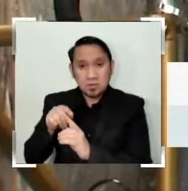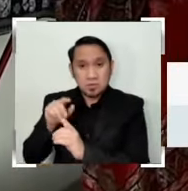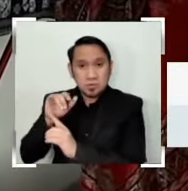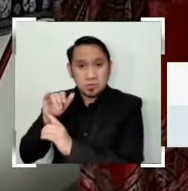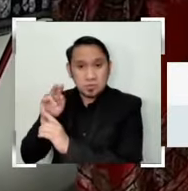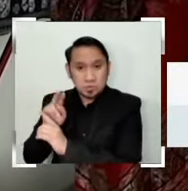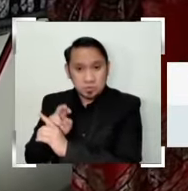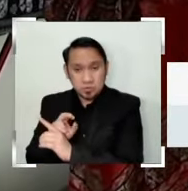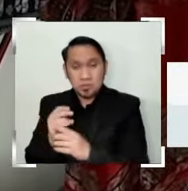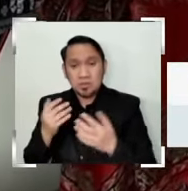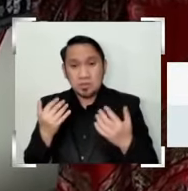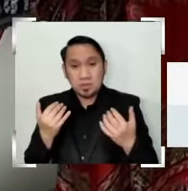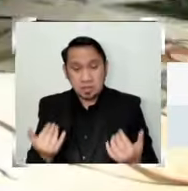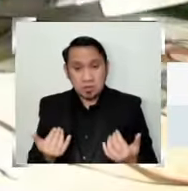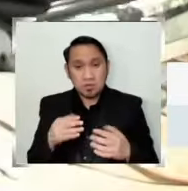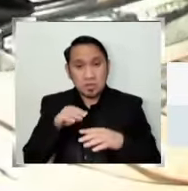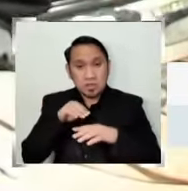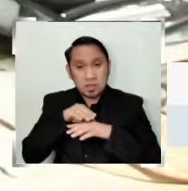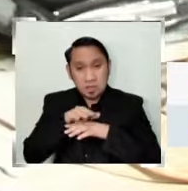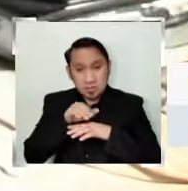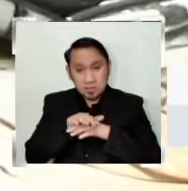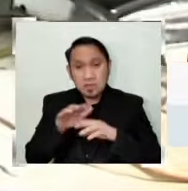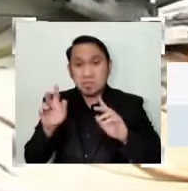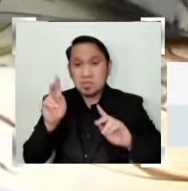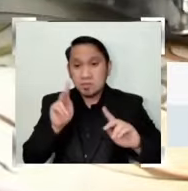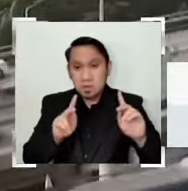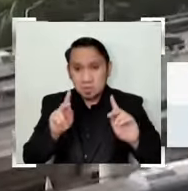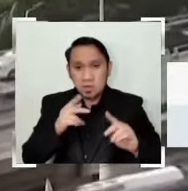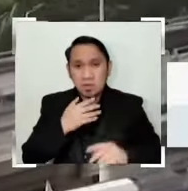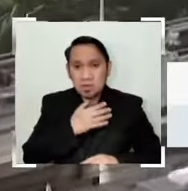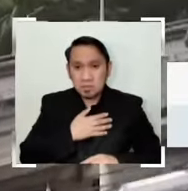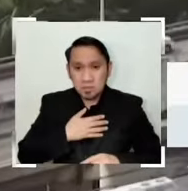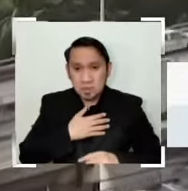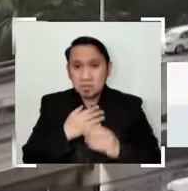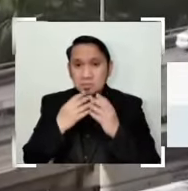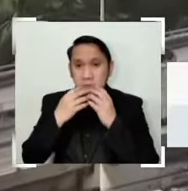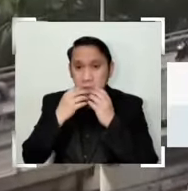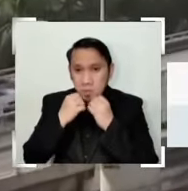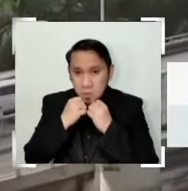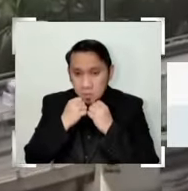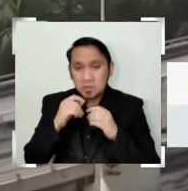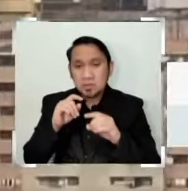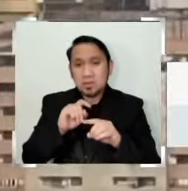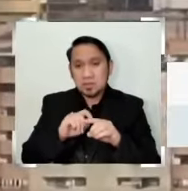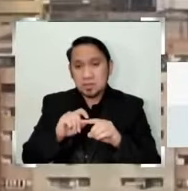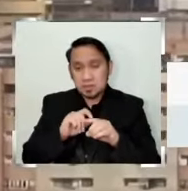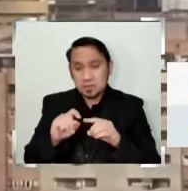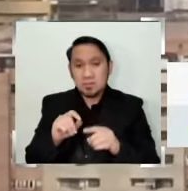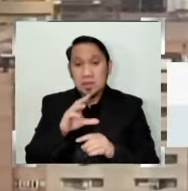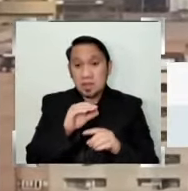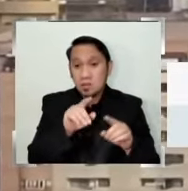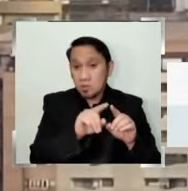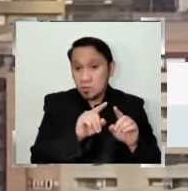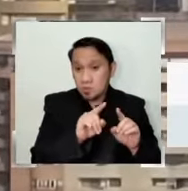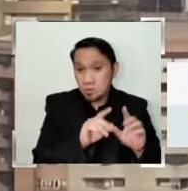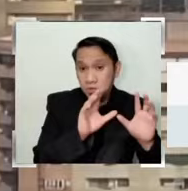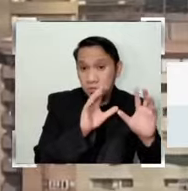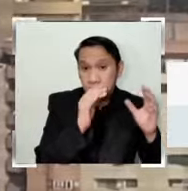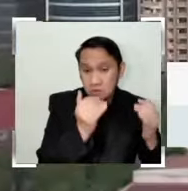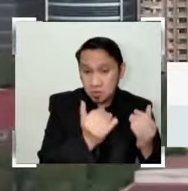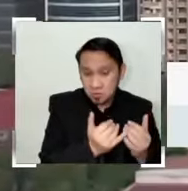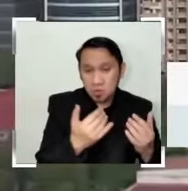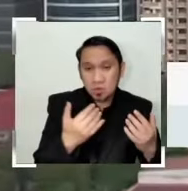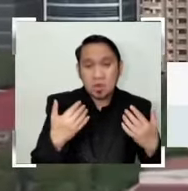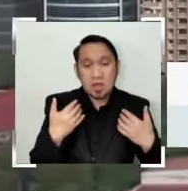pa lamang pinapayuhan na ang publiko na magtipid sa kuryente. Hinihikayat din ng malalaking kumpanya na sumali sa Interruptible Load